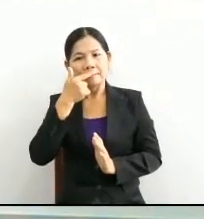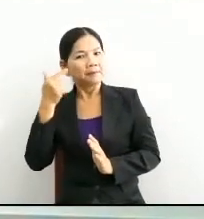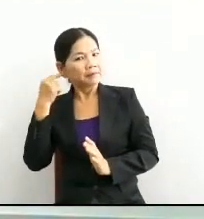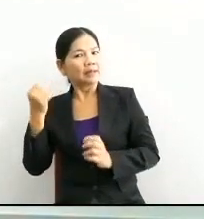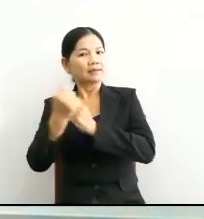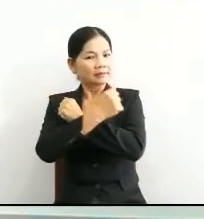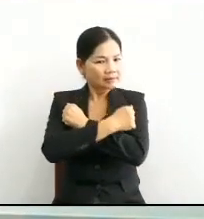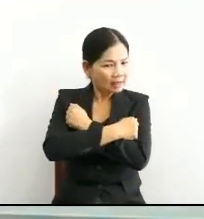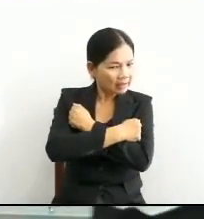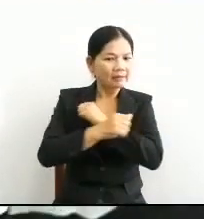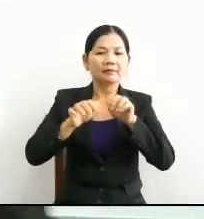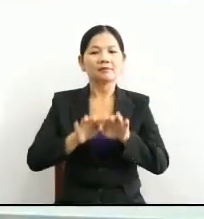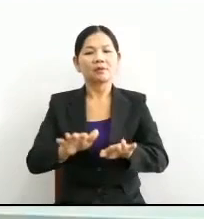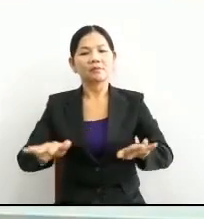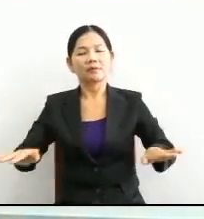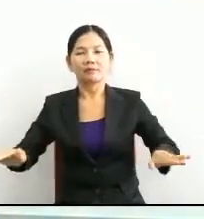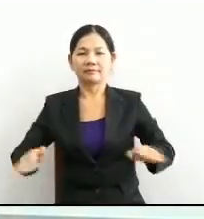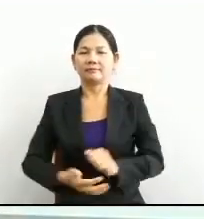xa con nè con ấy